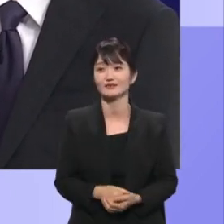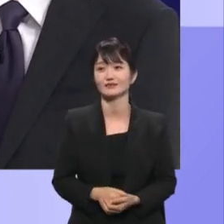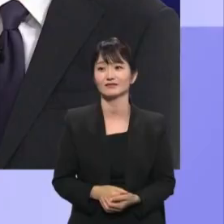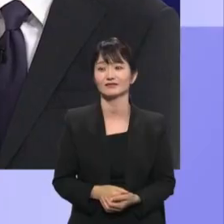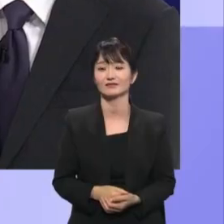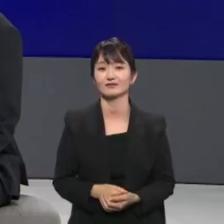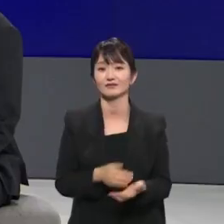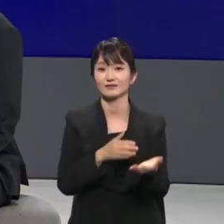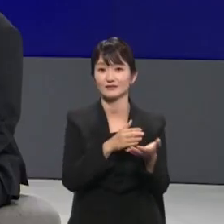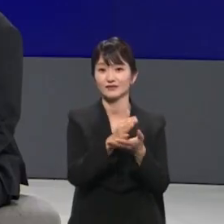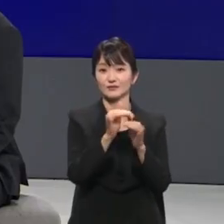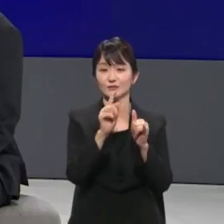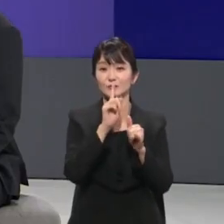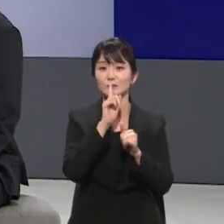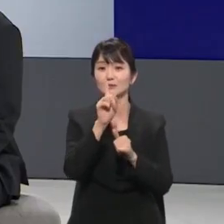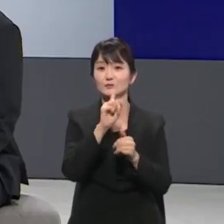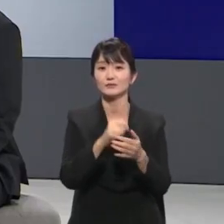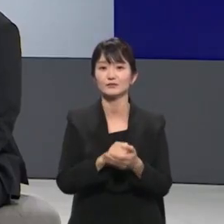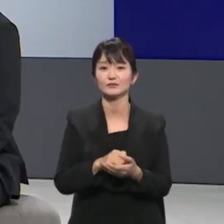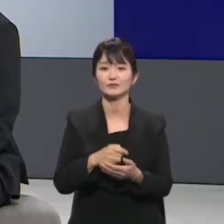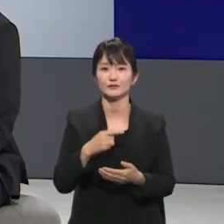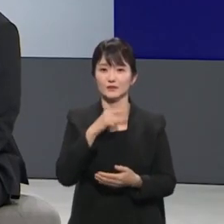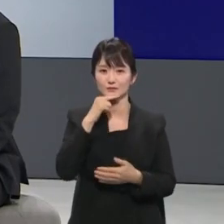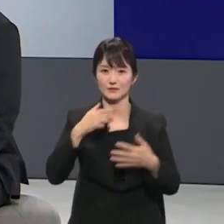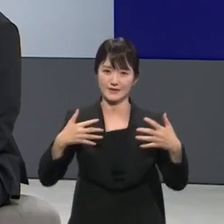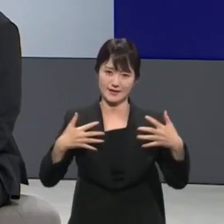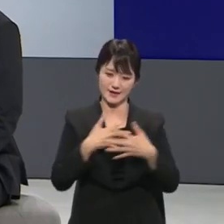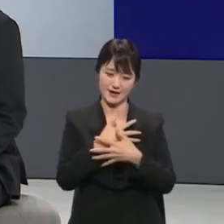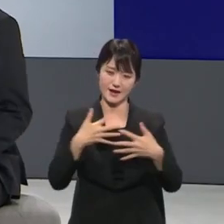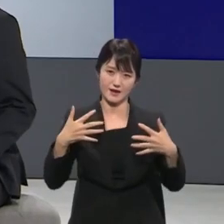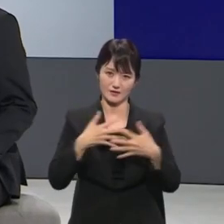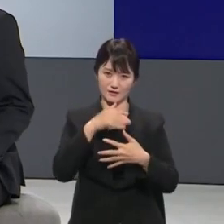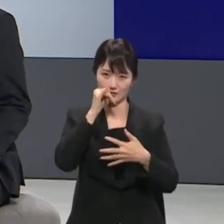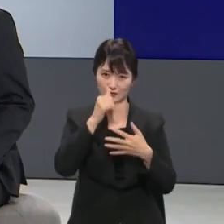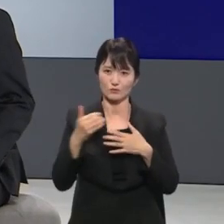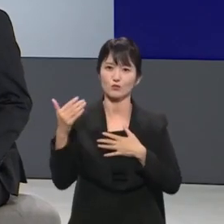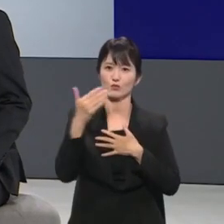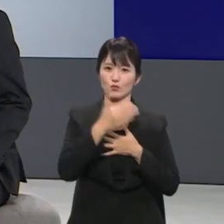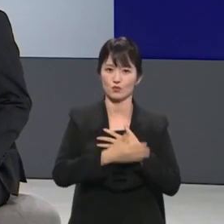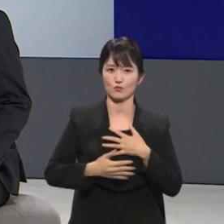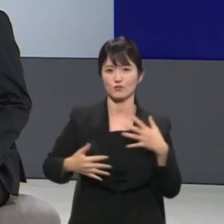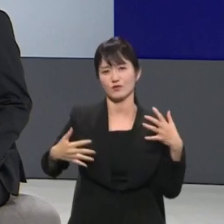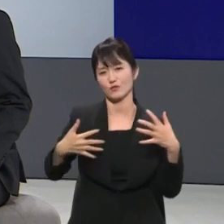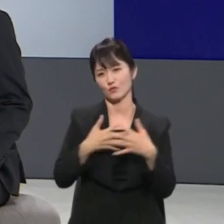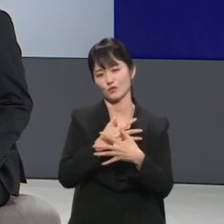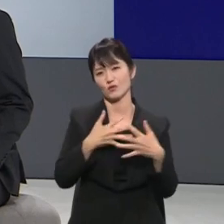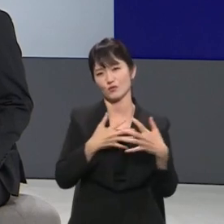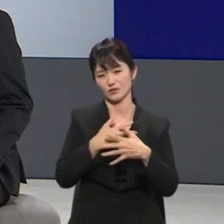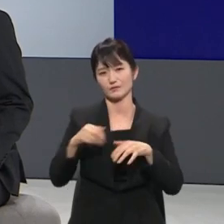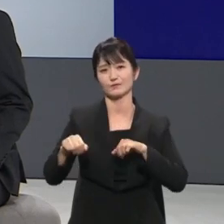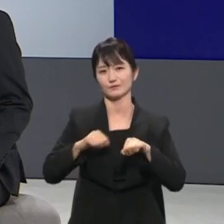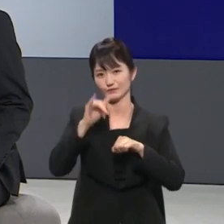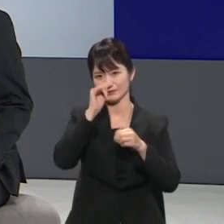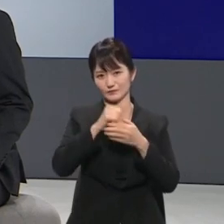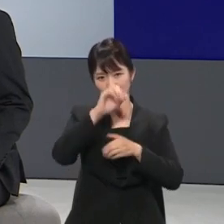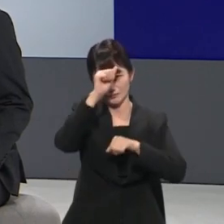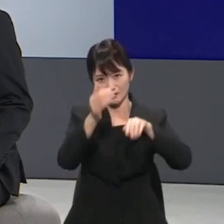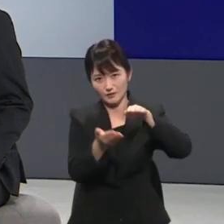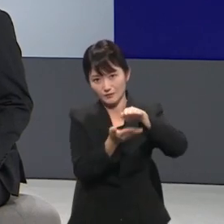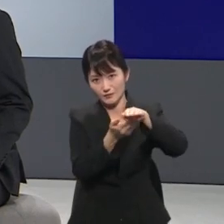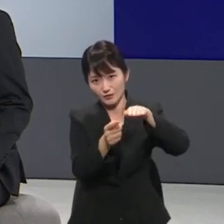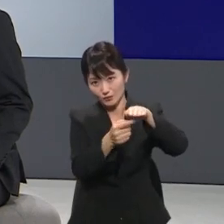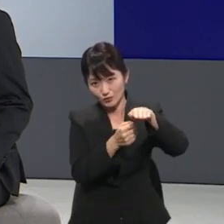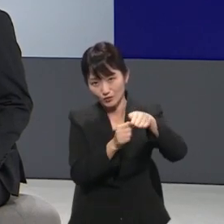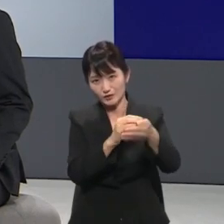네, 전문가들에 따르면 예. 이제 이게 혈액순환을 촉진하고 신진대사를 활성화시켜준다고 해요. 네. 이게 발바닥